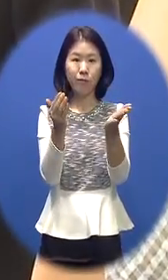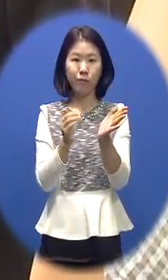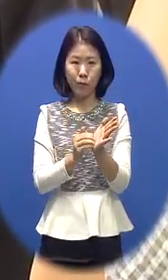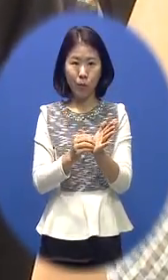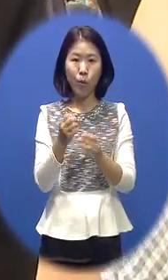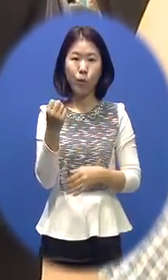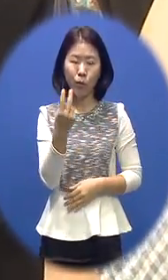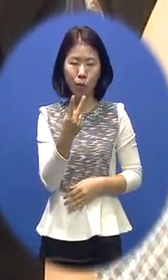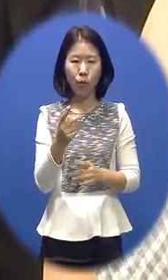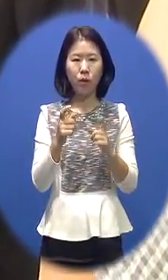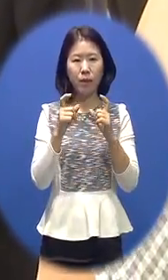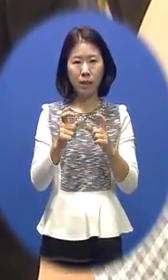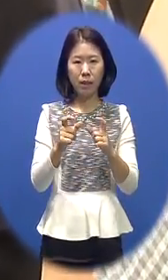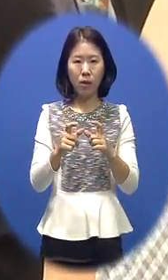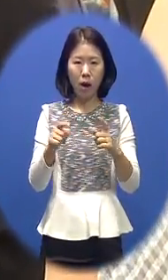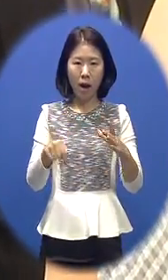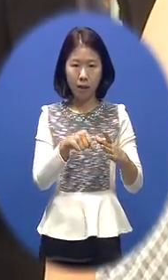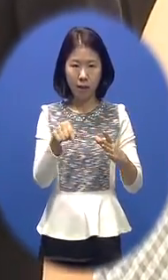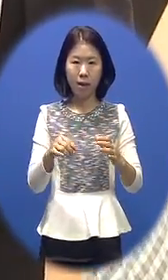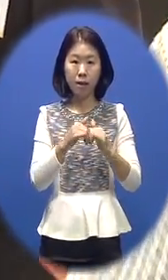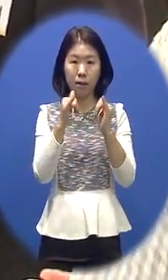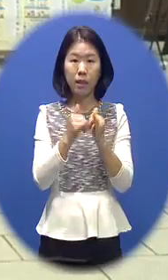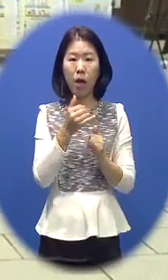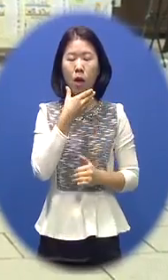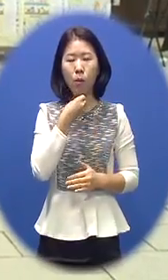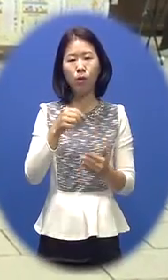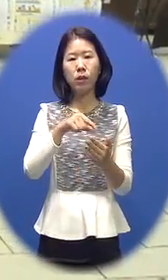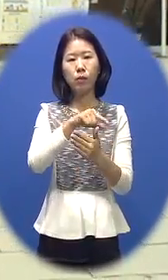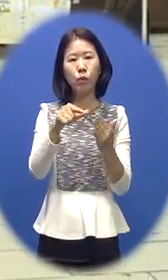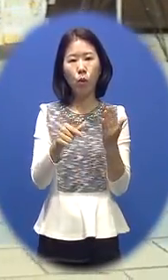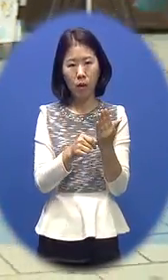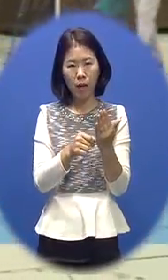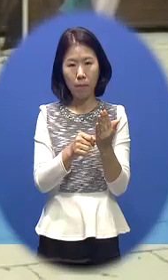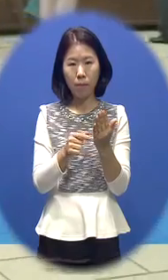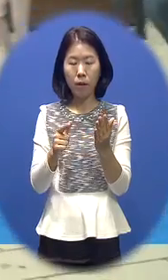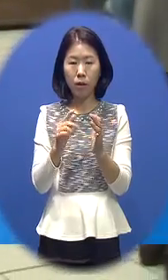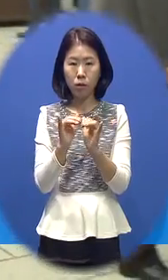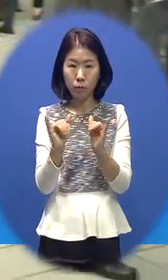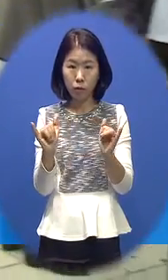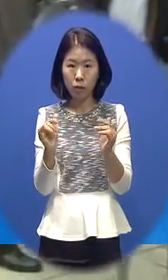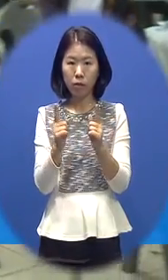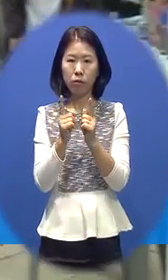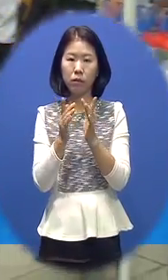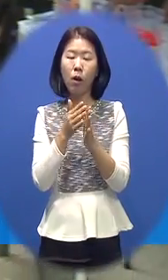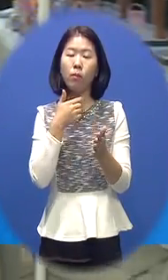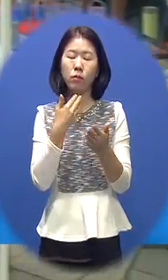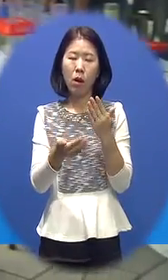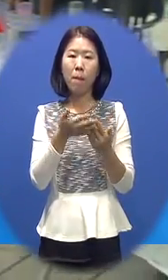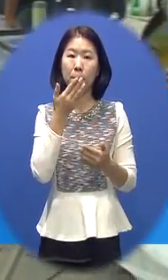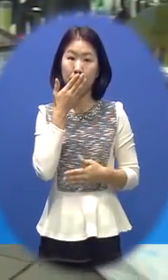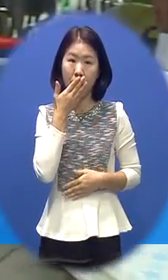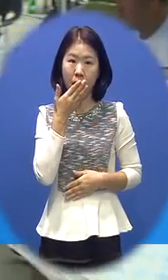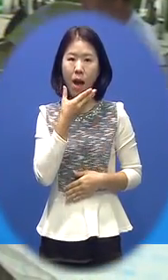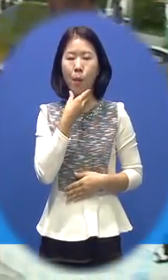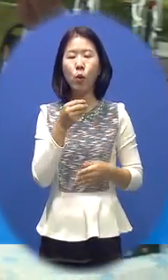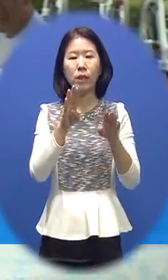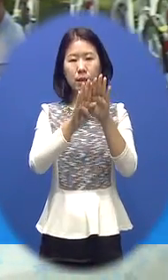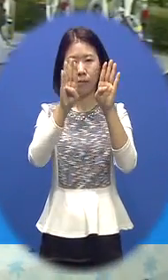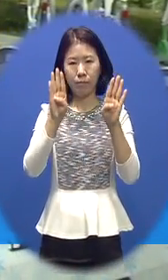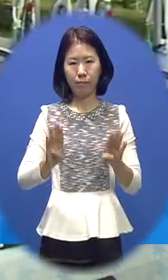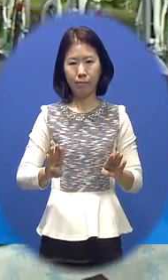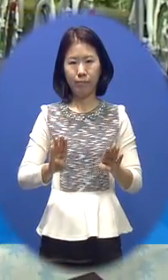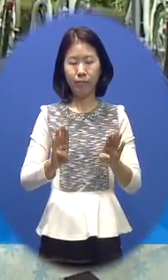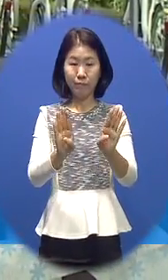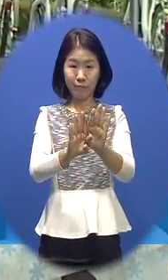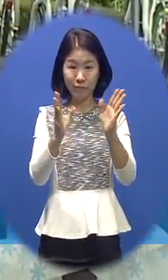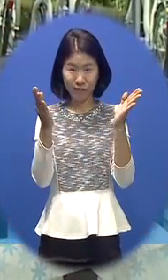수여했으며 또한 지역의 사회복지 프로그램을 주민들이 직접 체험해볼 수 있도록 복지